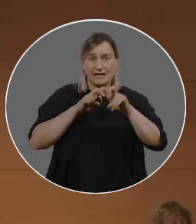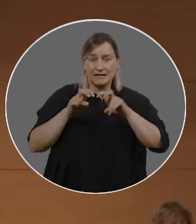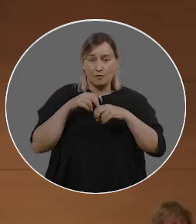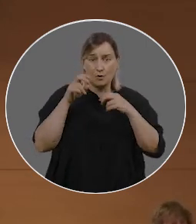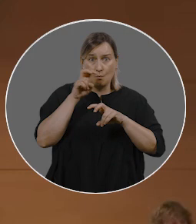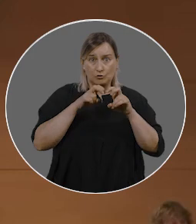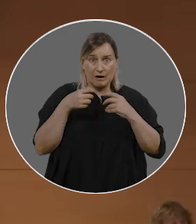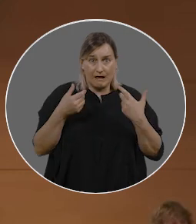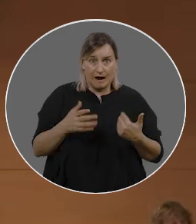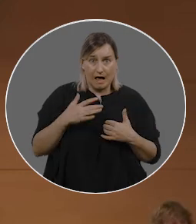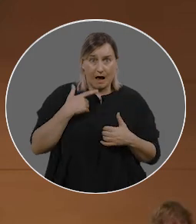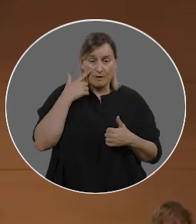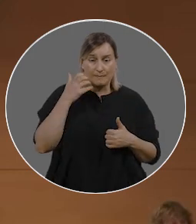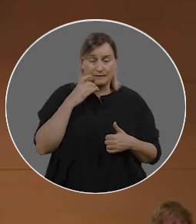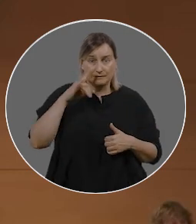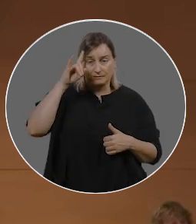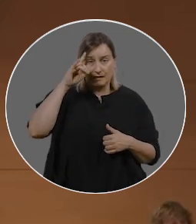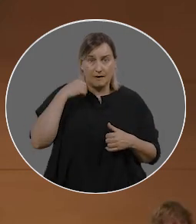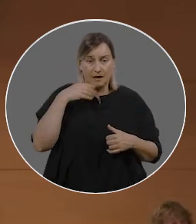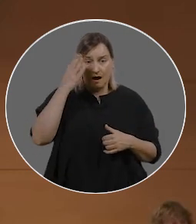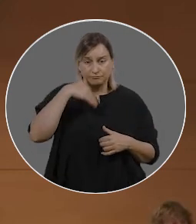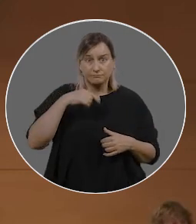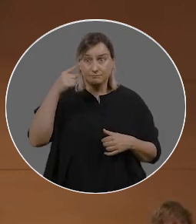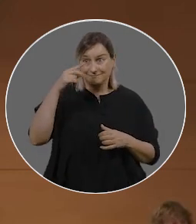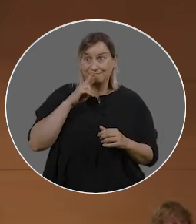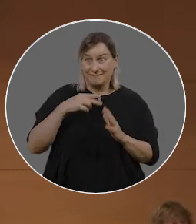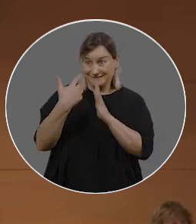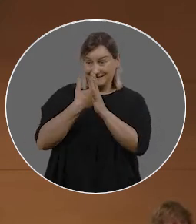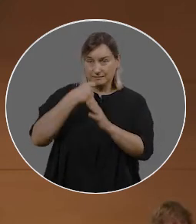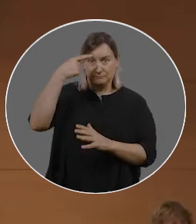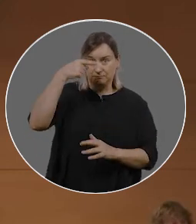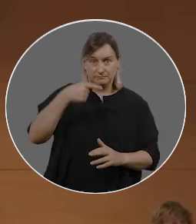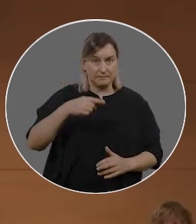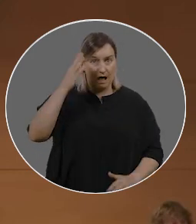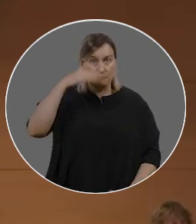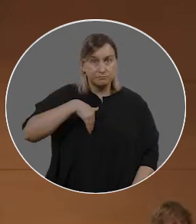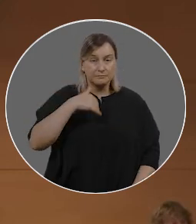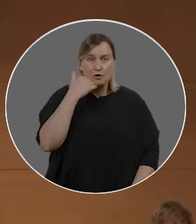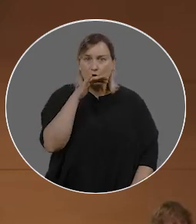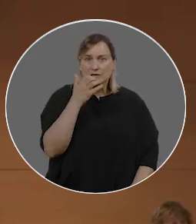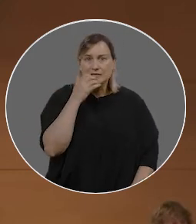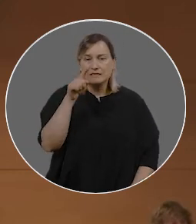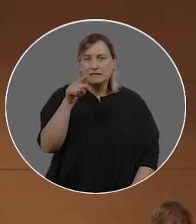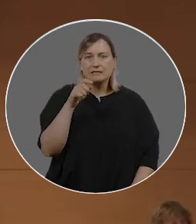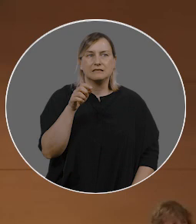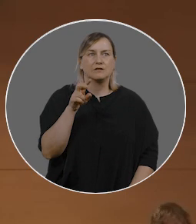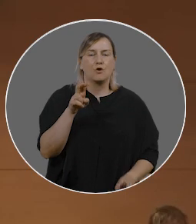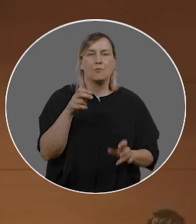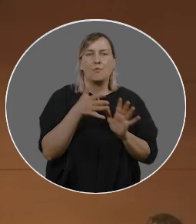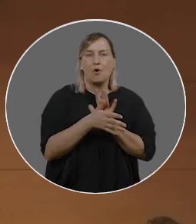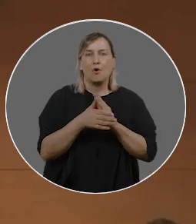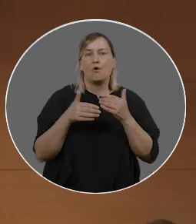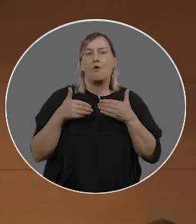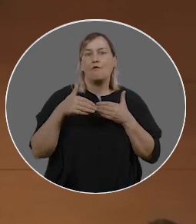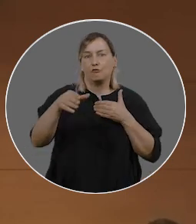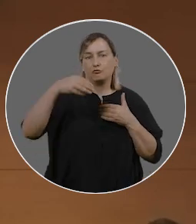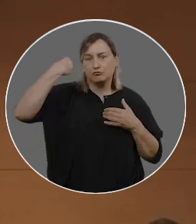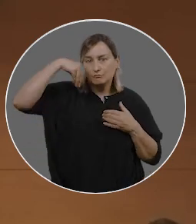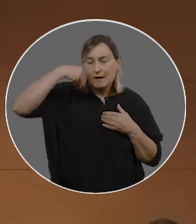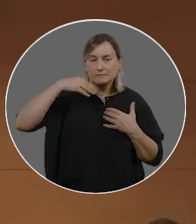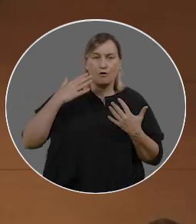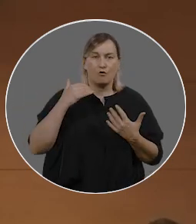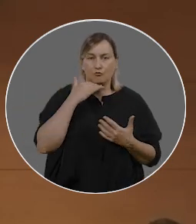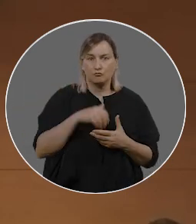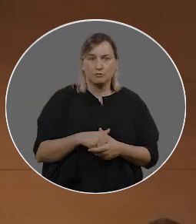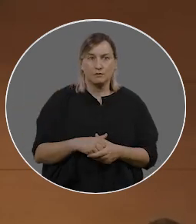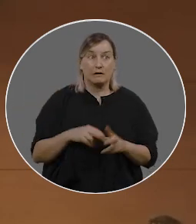i buscant ara, per si per casualitat se m'havia passat, no hi surten. I no sé si això és perquè són futurs màsters